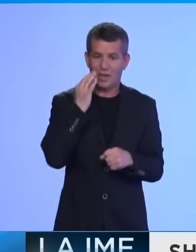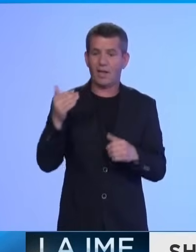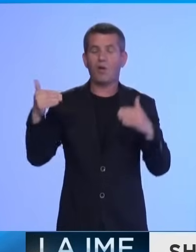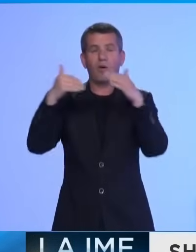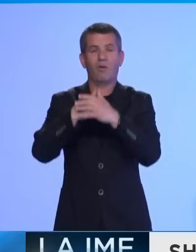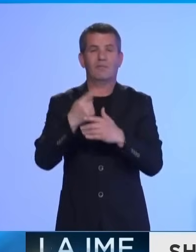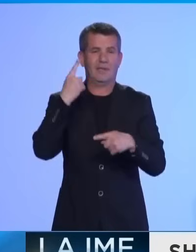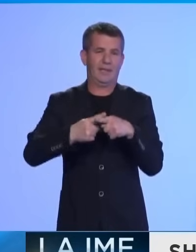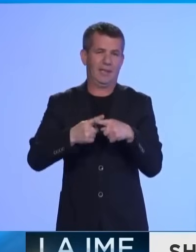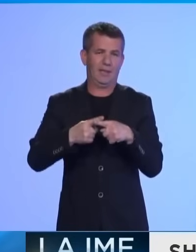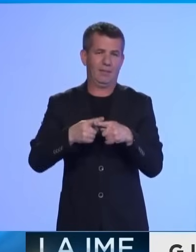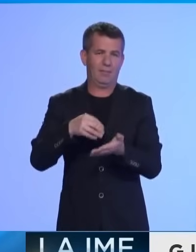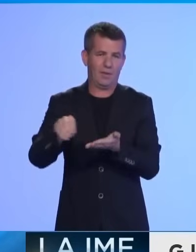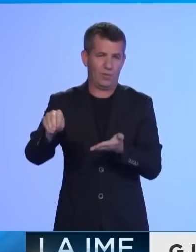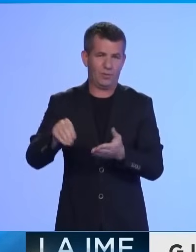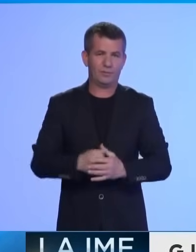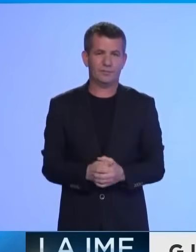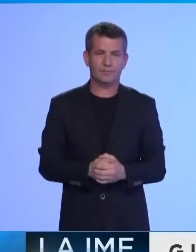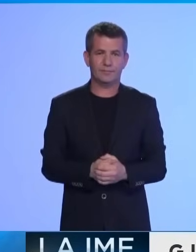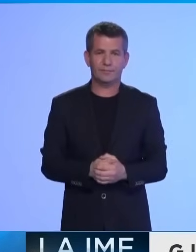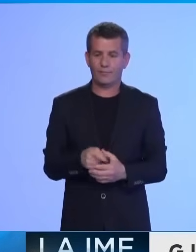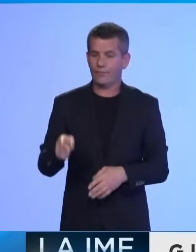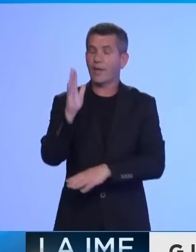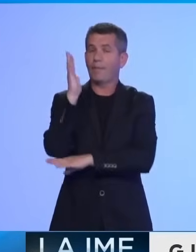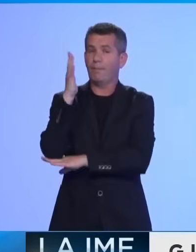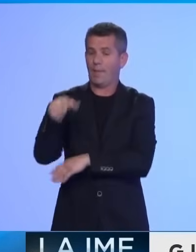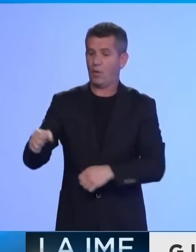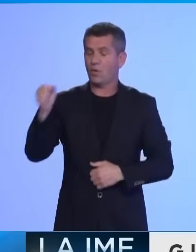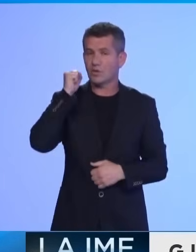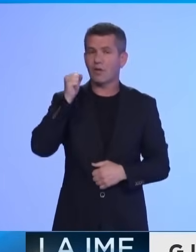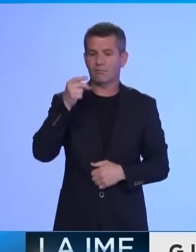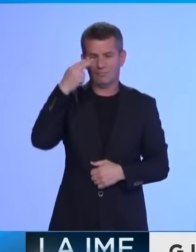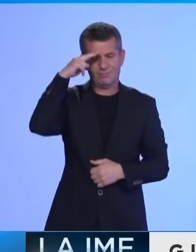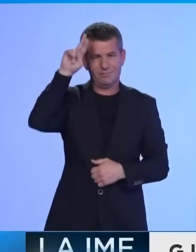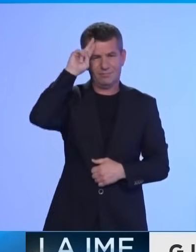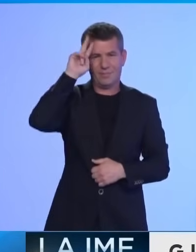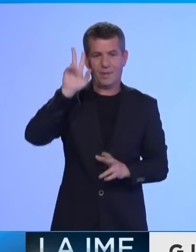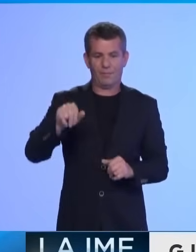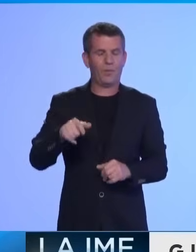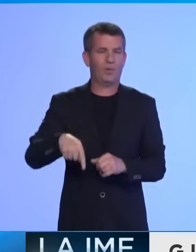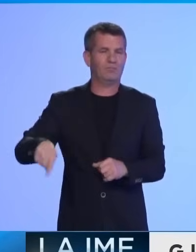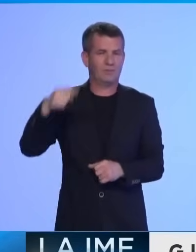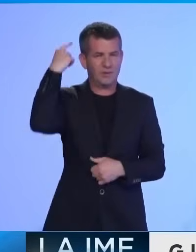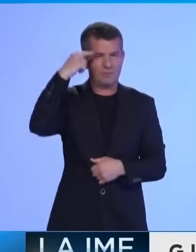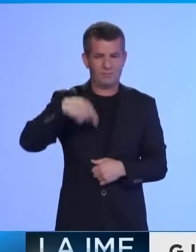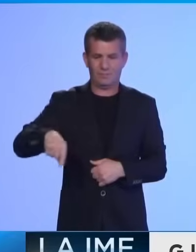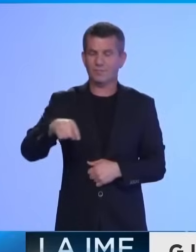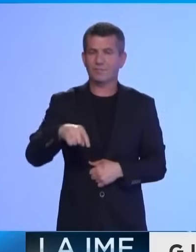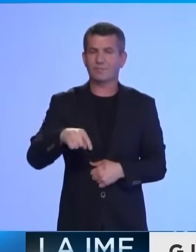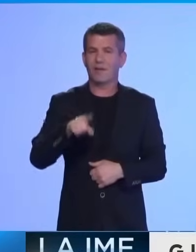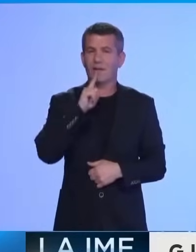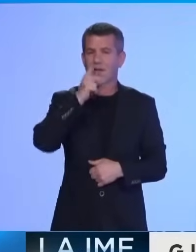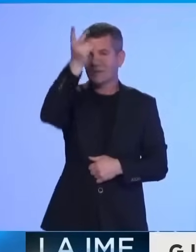herë. Në parkun kryesor të Gjakovës është vendosur shtatorja e kryetrimit shqiptar Gjergj Kastrioti